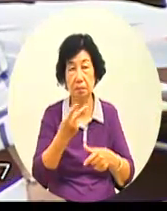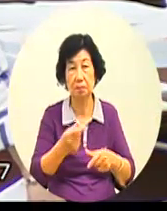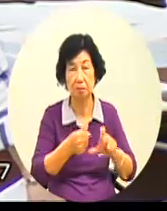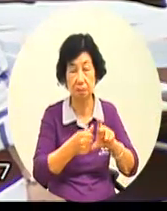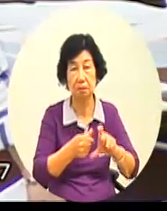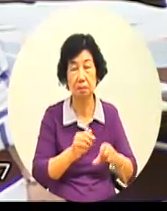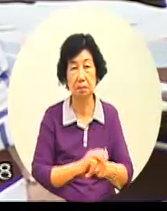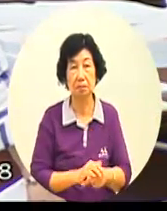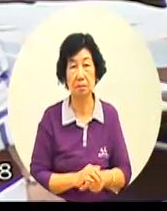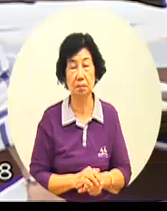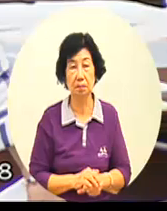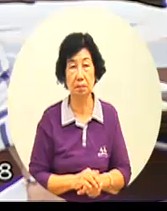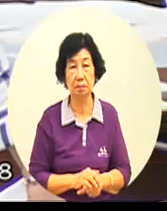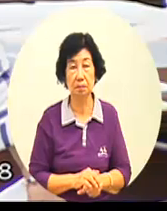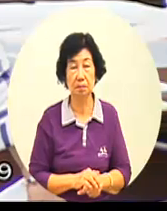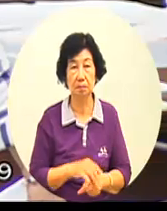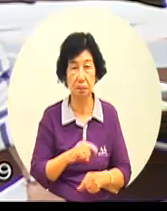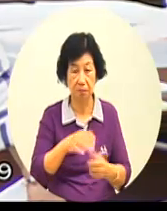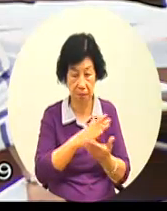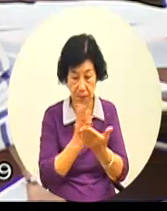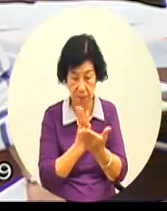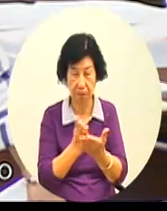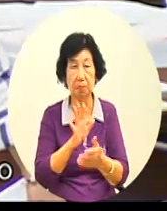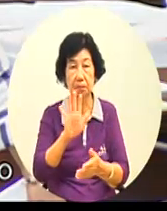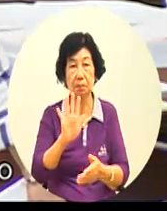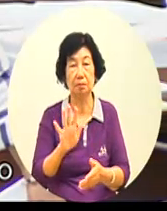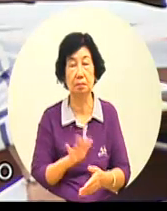来，我这边有资料，让我拿一下。